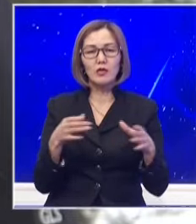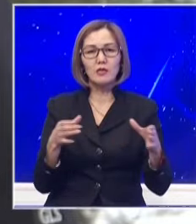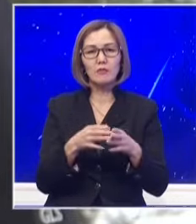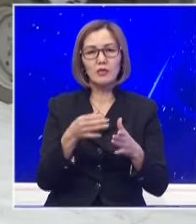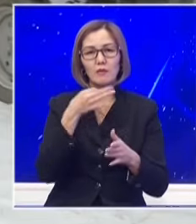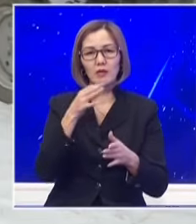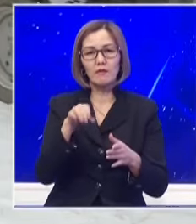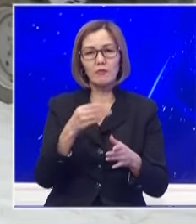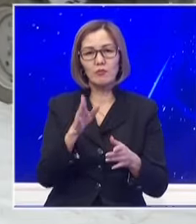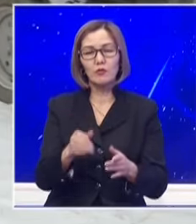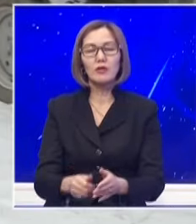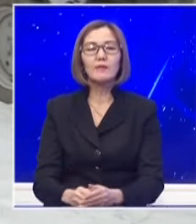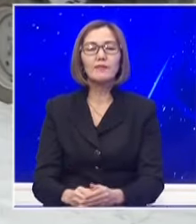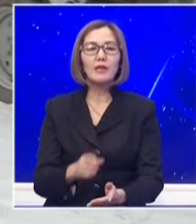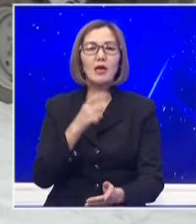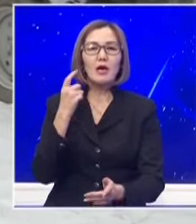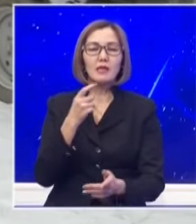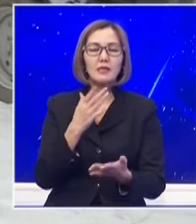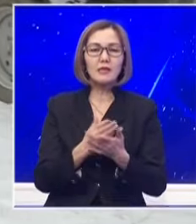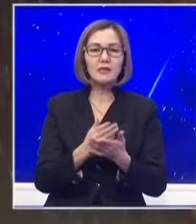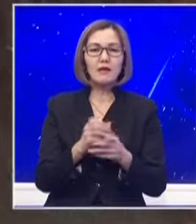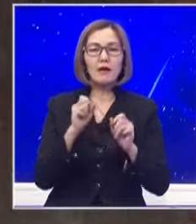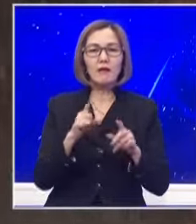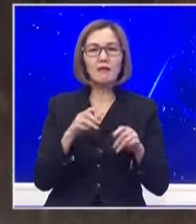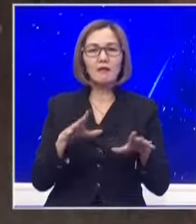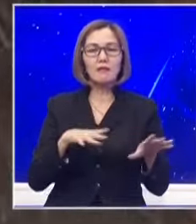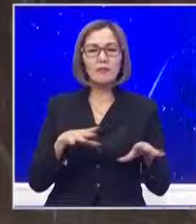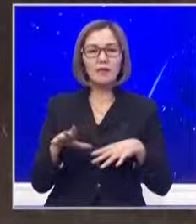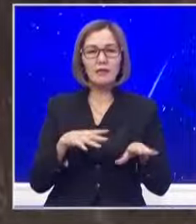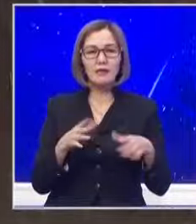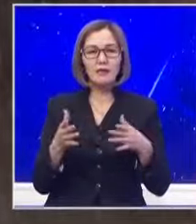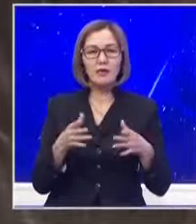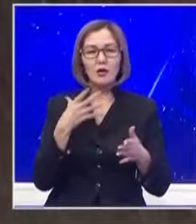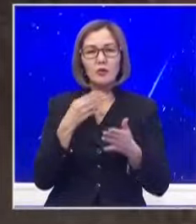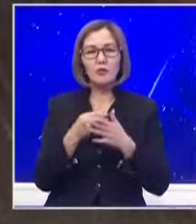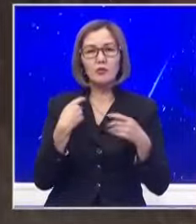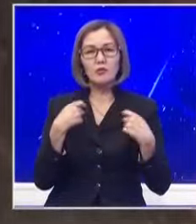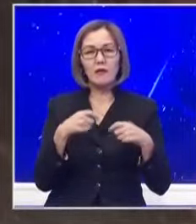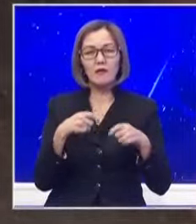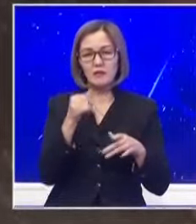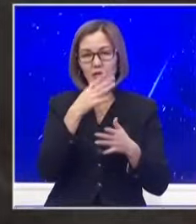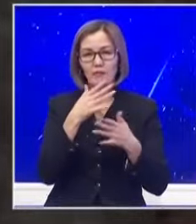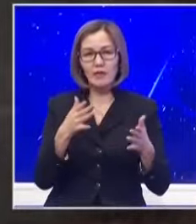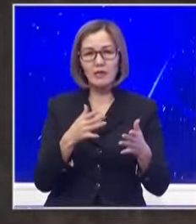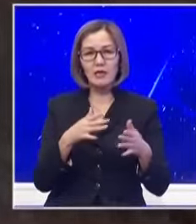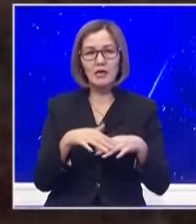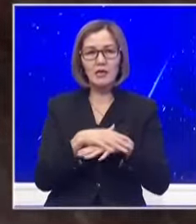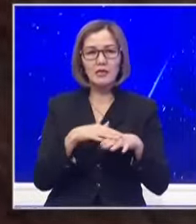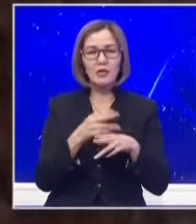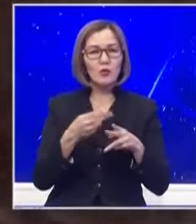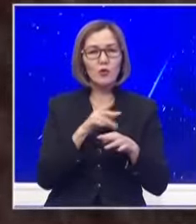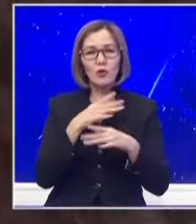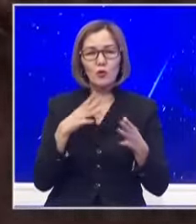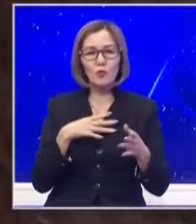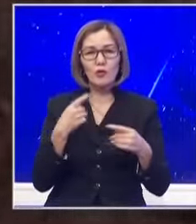береді. Шаруалардың айтуынша, олар Алтын Орда базарына өз тауарларын сата алмайды. Себебі бұл өнім нарықта өте көп. Ал